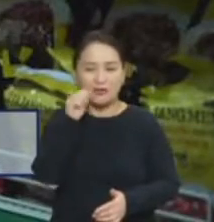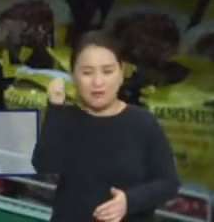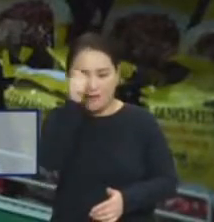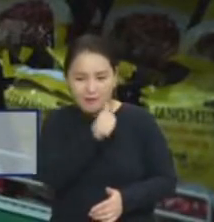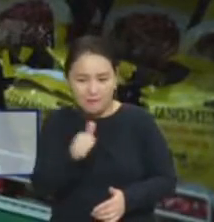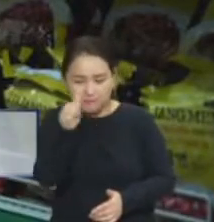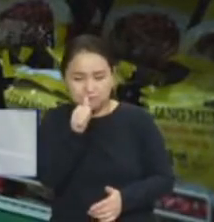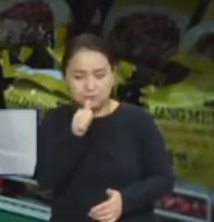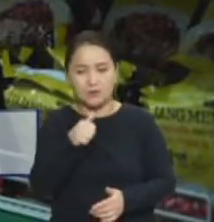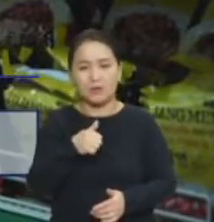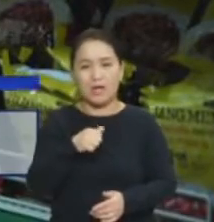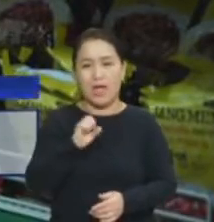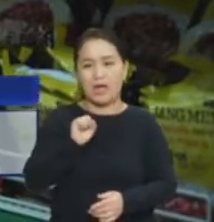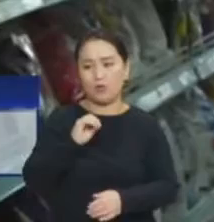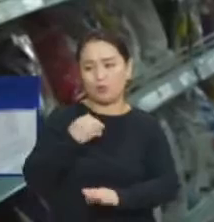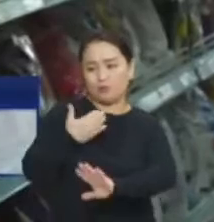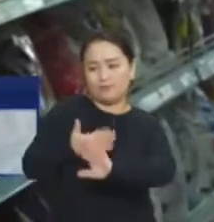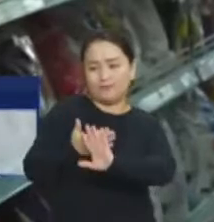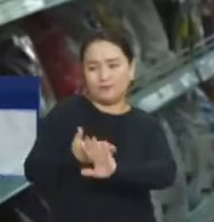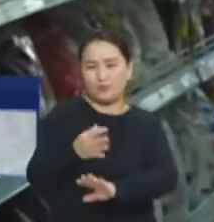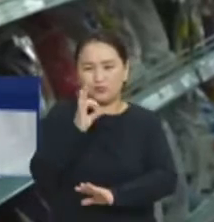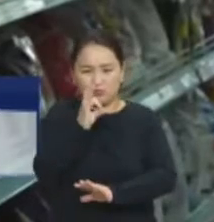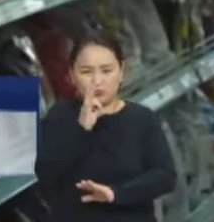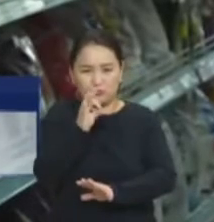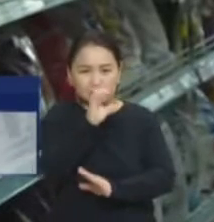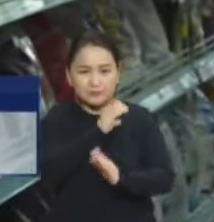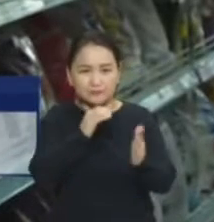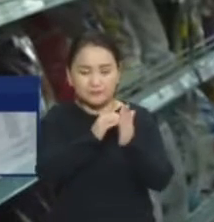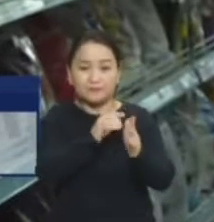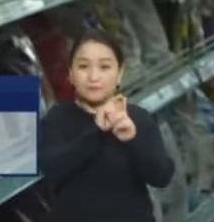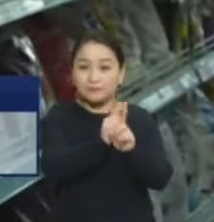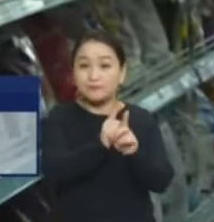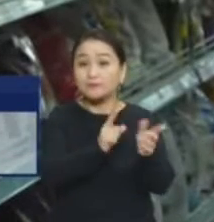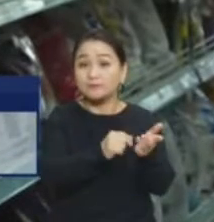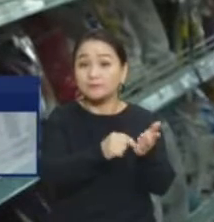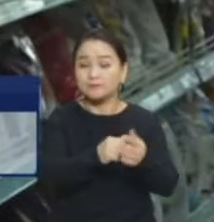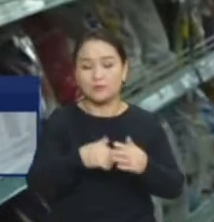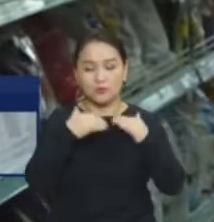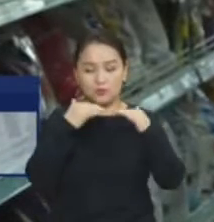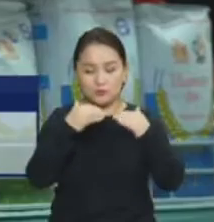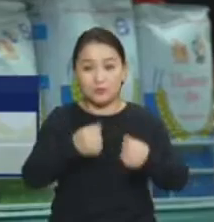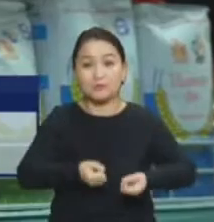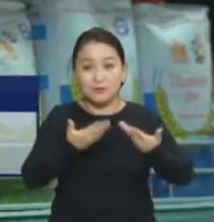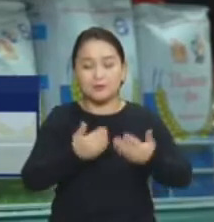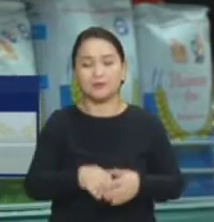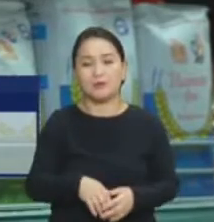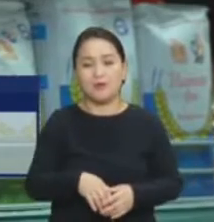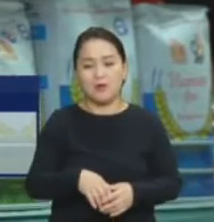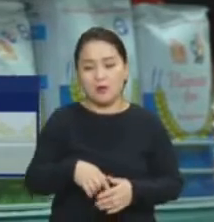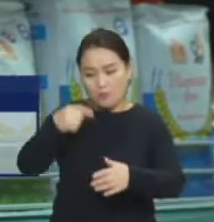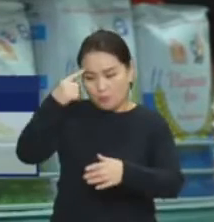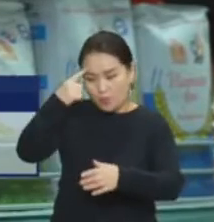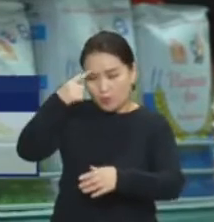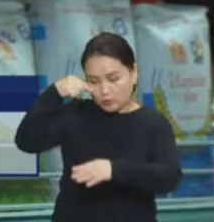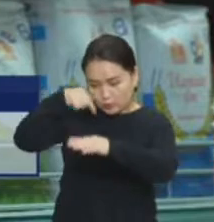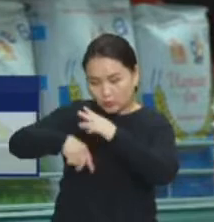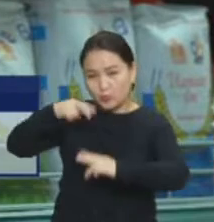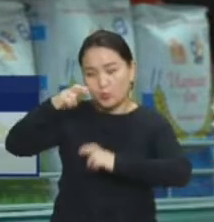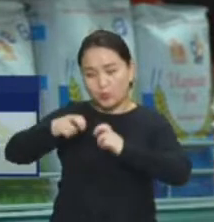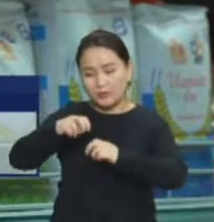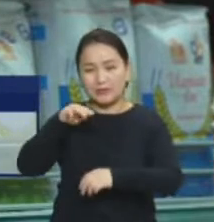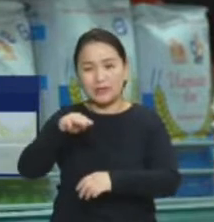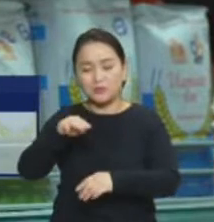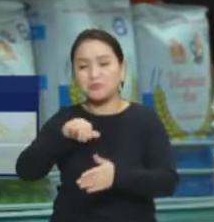сайжруулах чиглэлээр үндэсний аюулгүй байдлын зөвлөлд хуралдаж зөвлөмж гаргасан байна. Зэнгэгтээ дотоодын аж ахуй нэгжүүдэд татварын болон татварын бус арга замаар